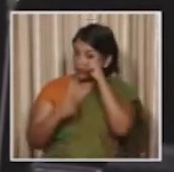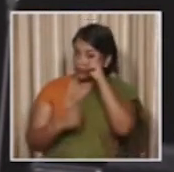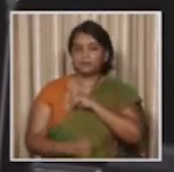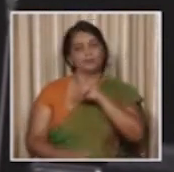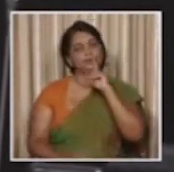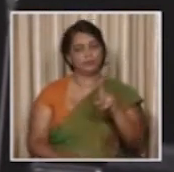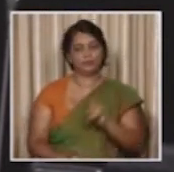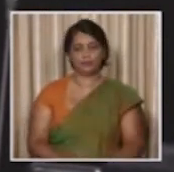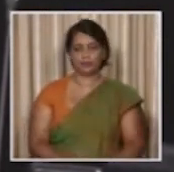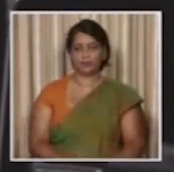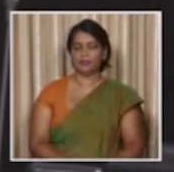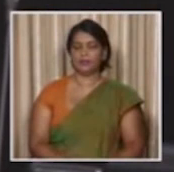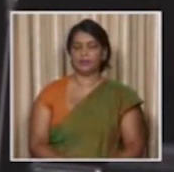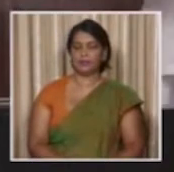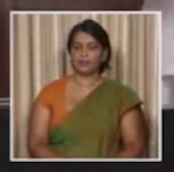හොඳයි.